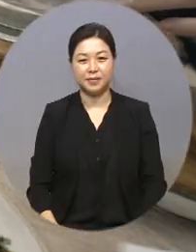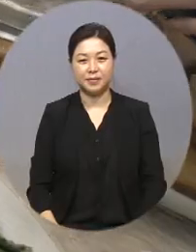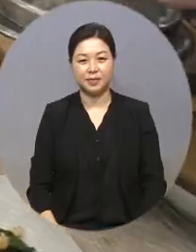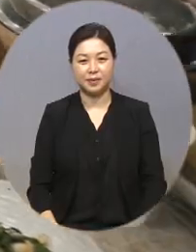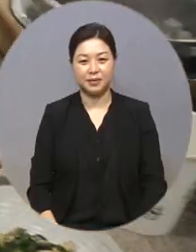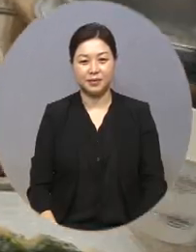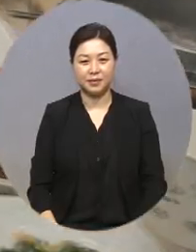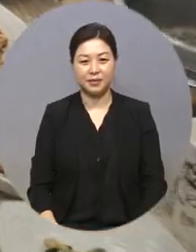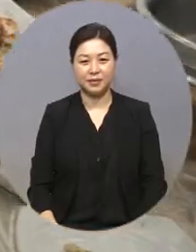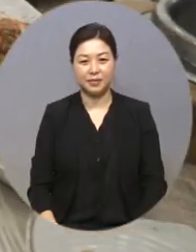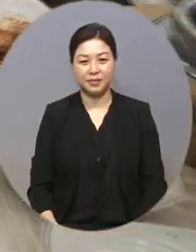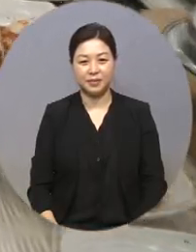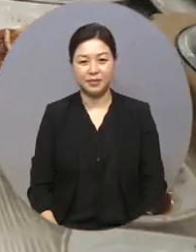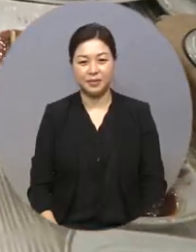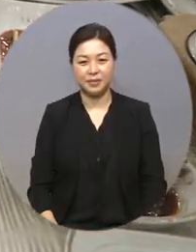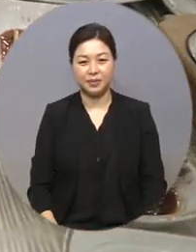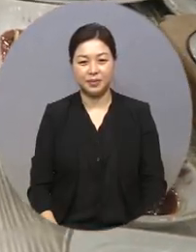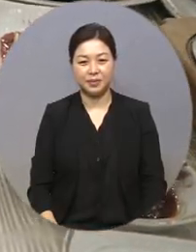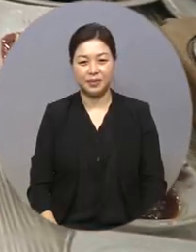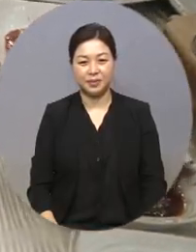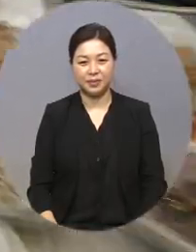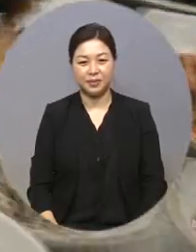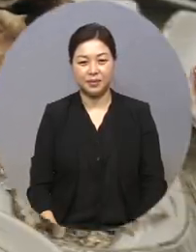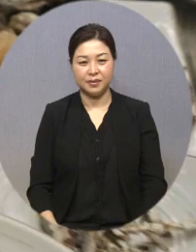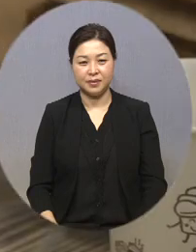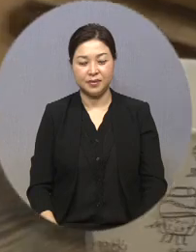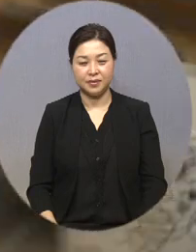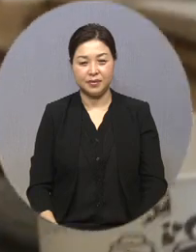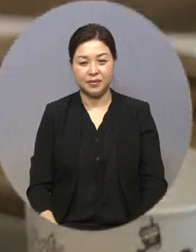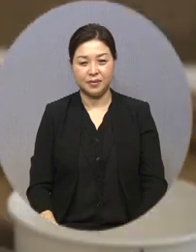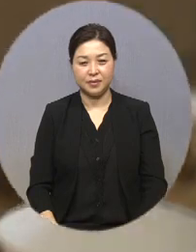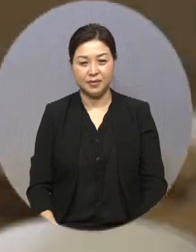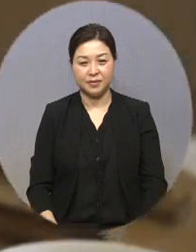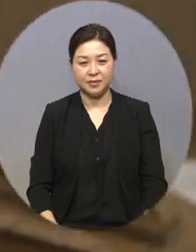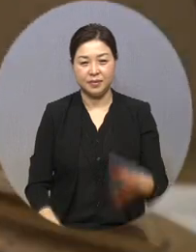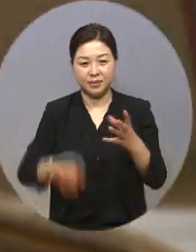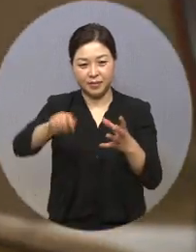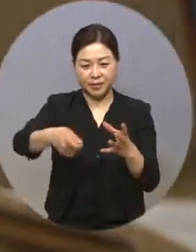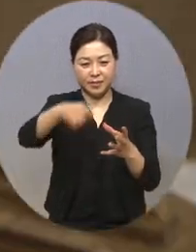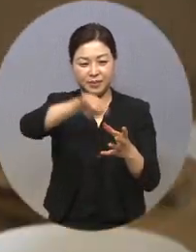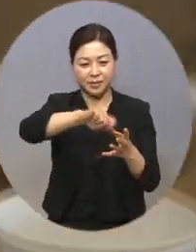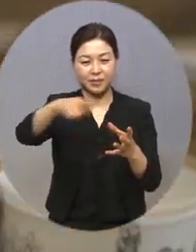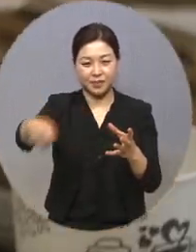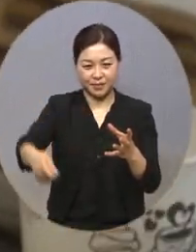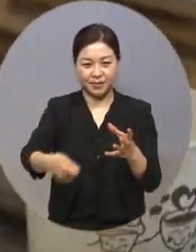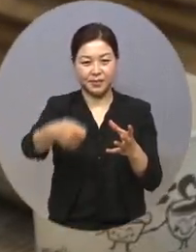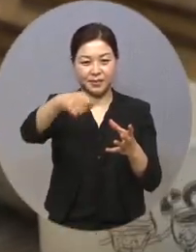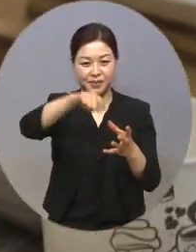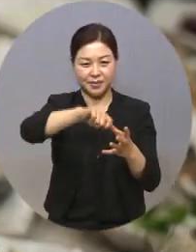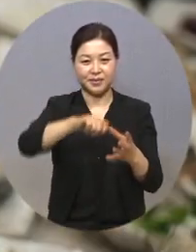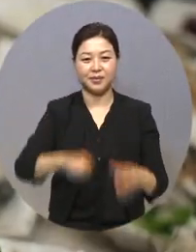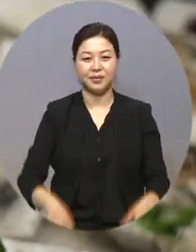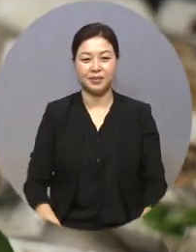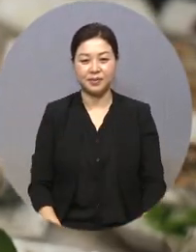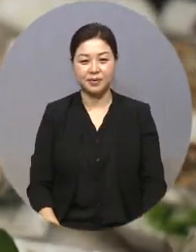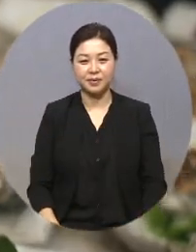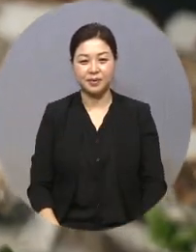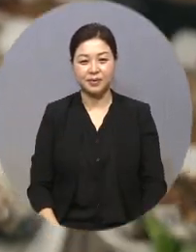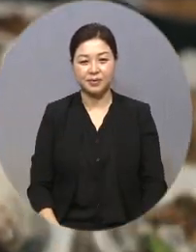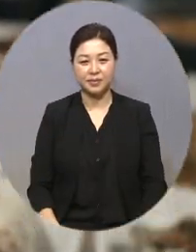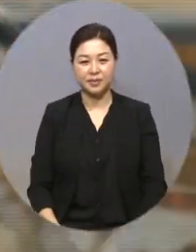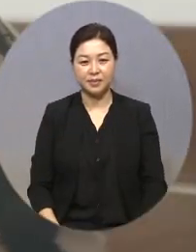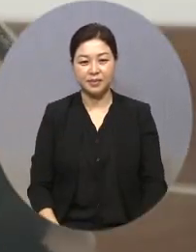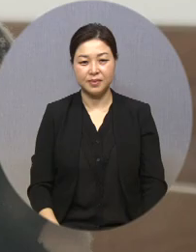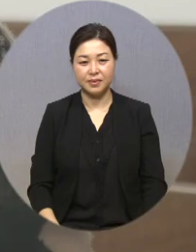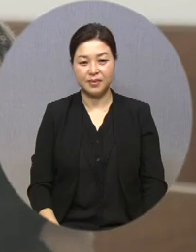별로? 빈 공기 덜어요? 으차! 으차!